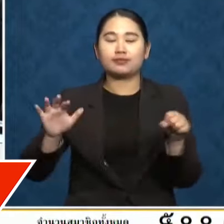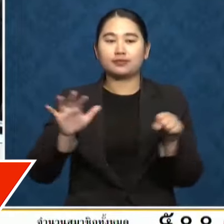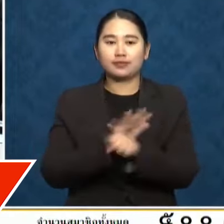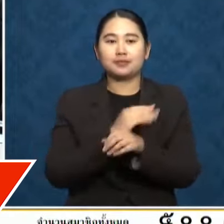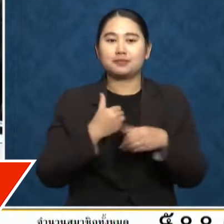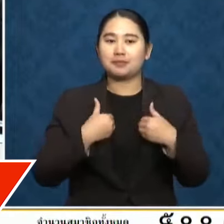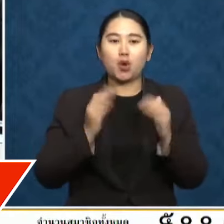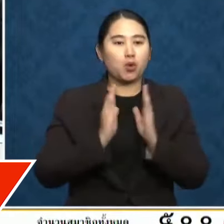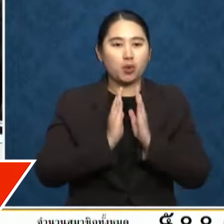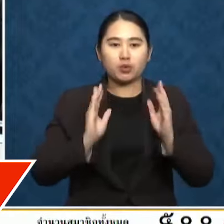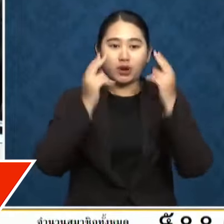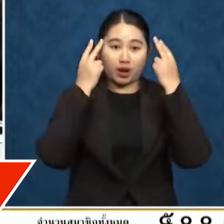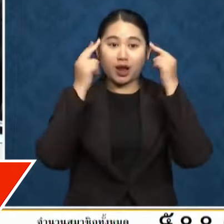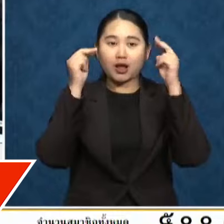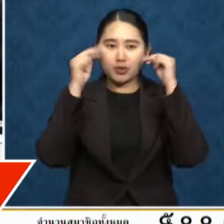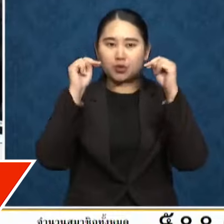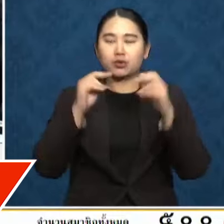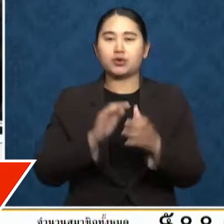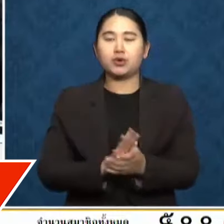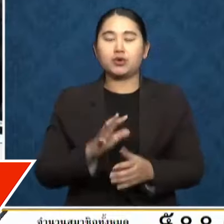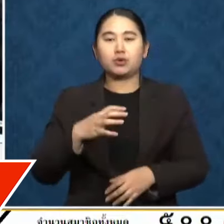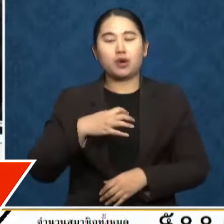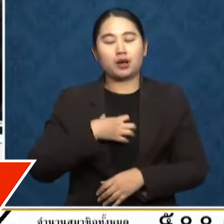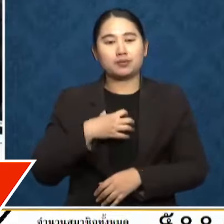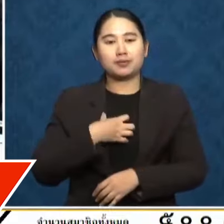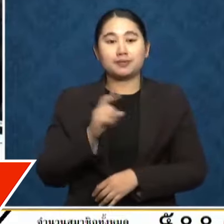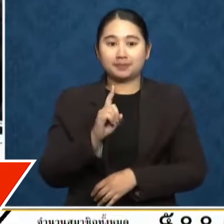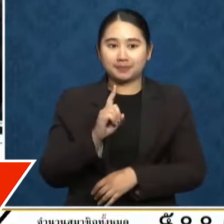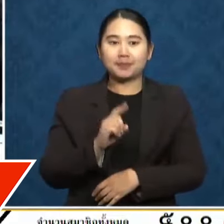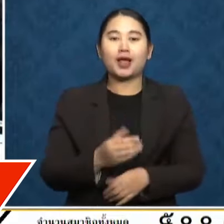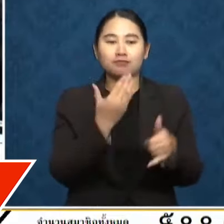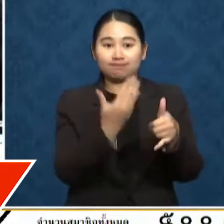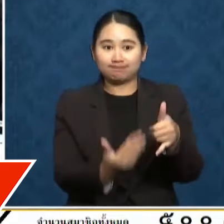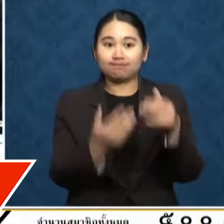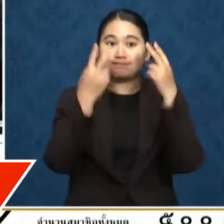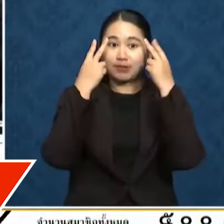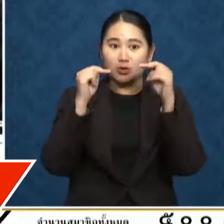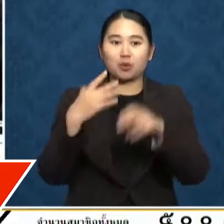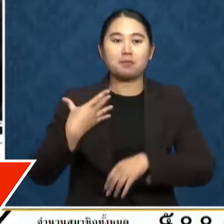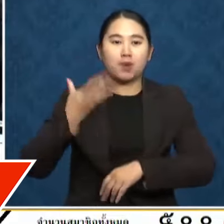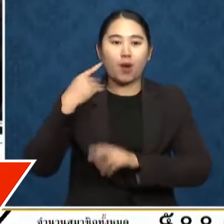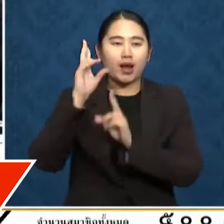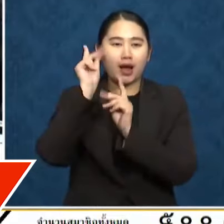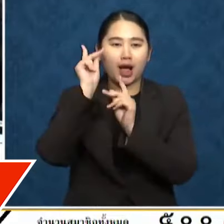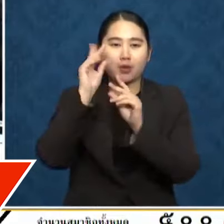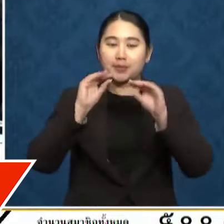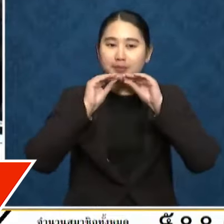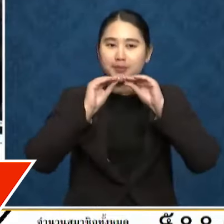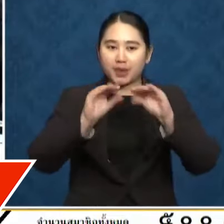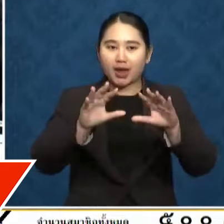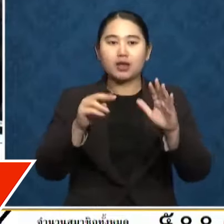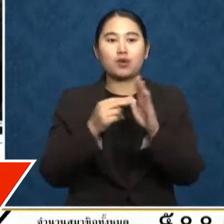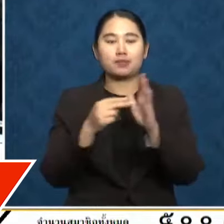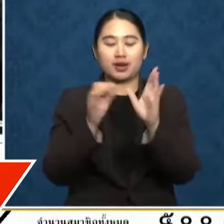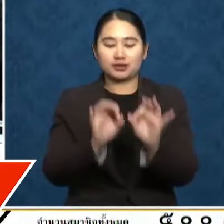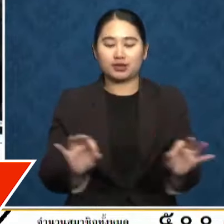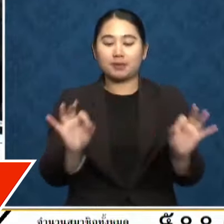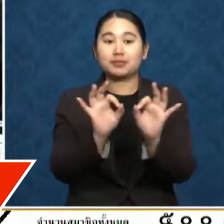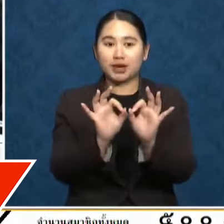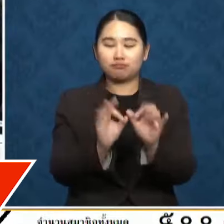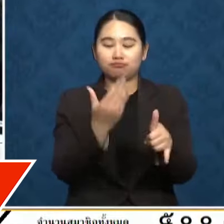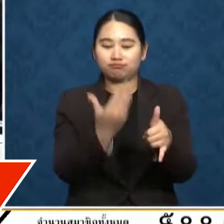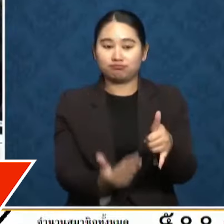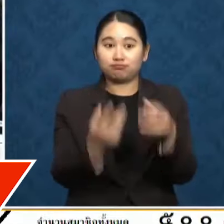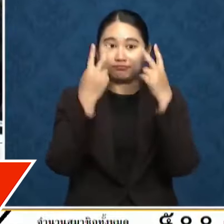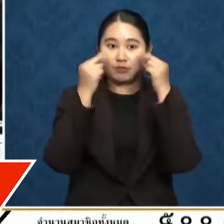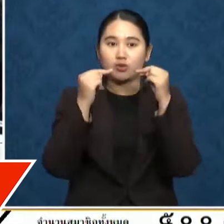ขอบคุณทานในยกดีฉัถือว่า สิ่ที่ทานได้เหลงข่าว เมื่อวันนี้เป็สัญญาประชาคมที่ท่านได